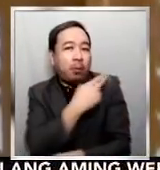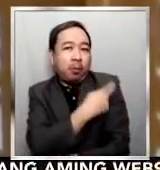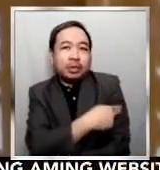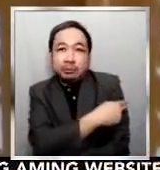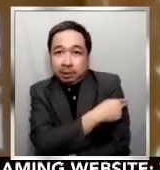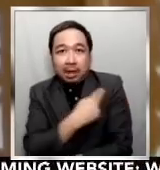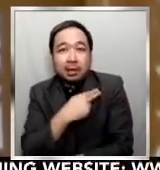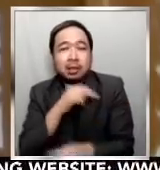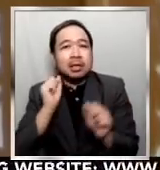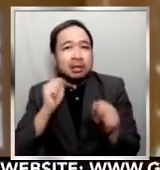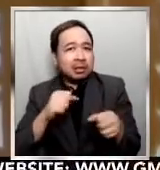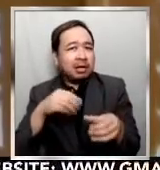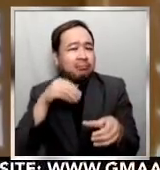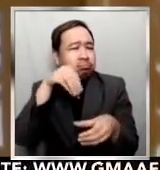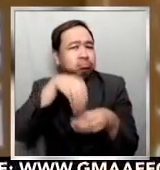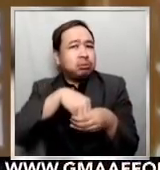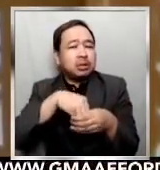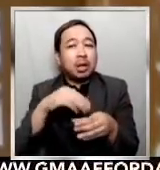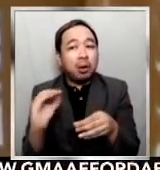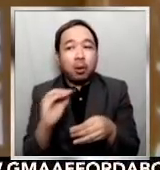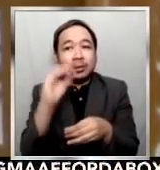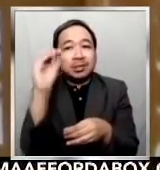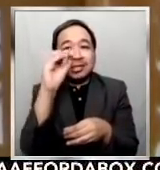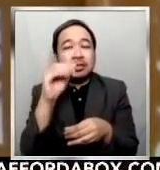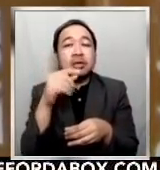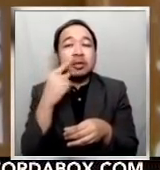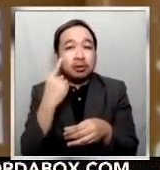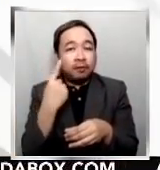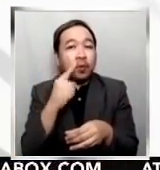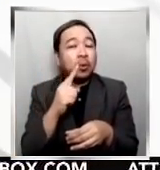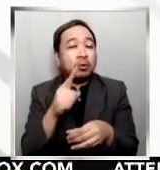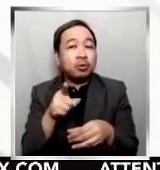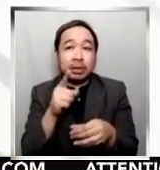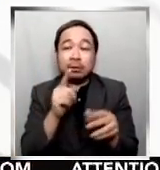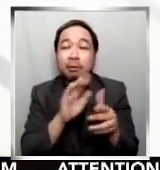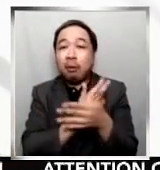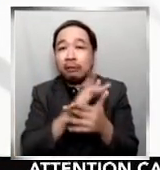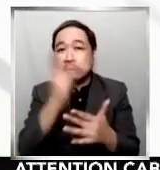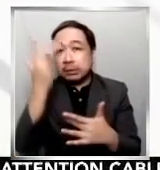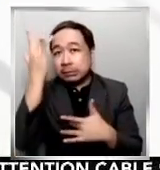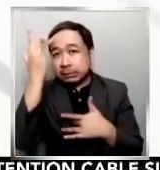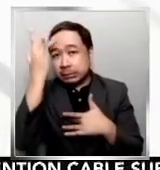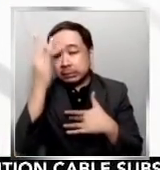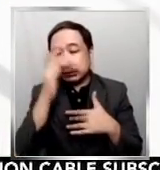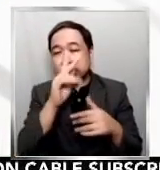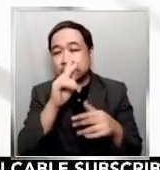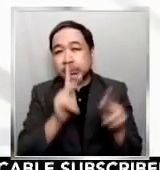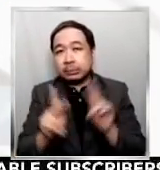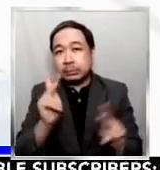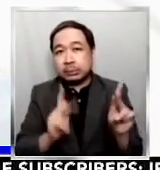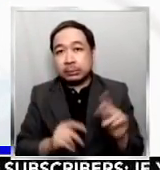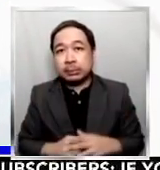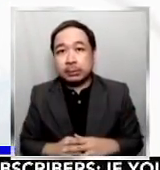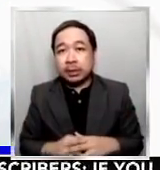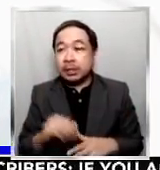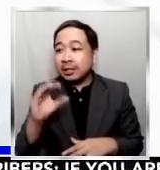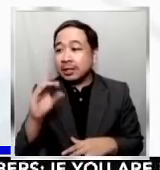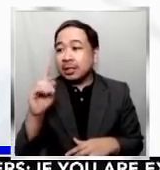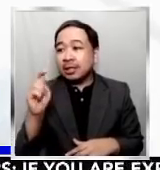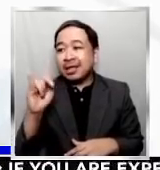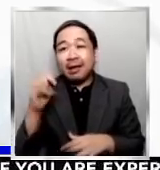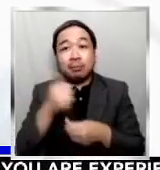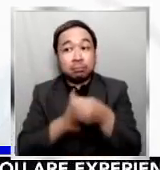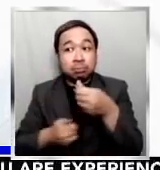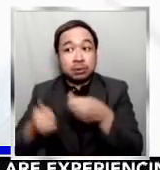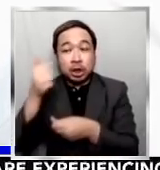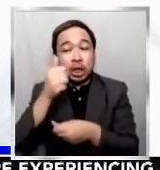ng oxygen at magamit ito sa mga may sakit ng COVID. Sabi ni DTI Secretary Ramon Lopez, sa gitna ng surge ng